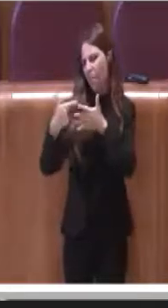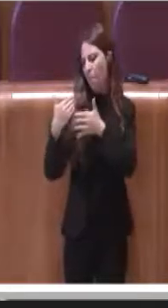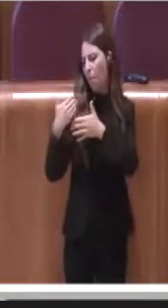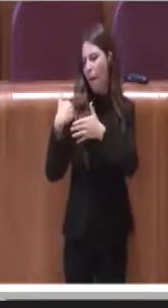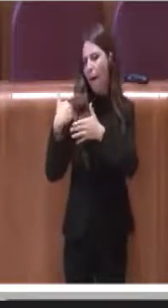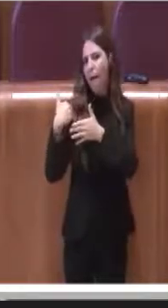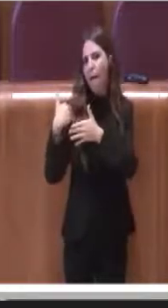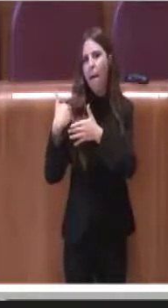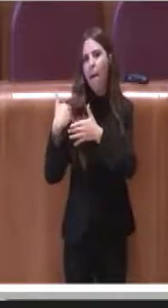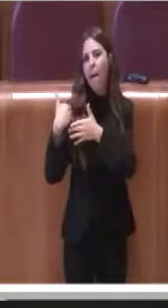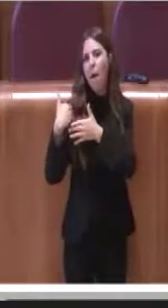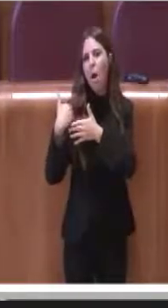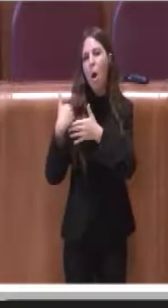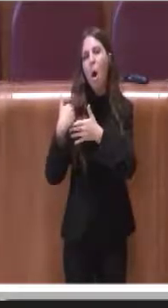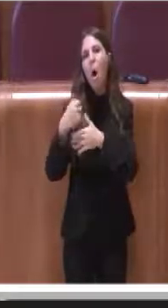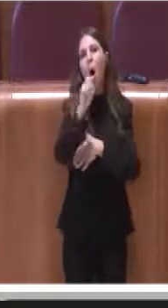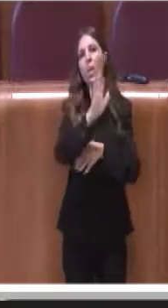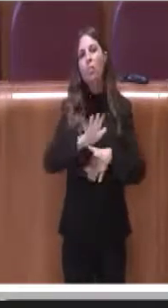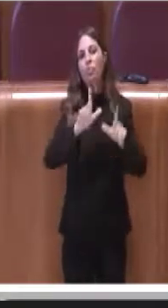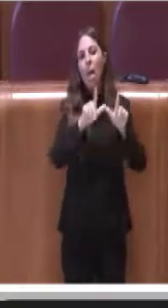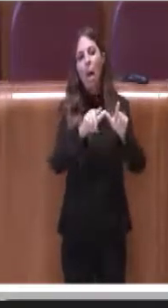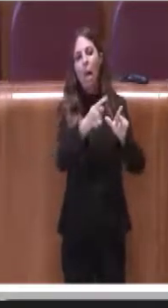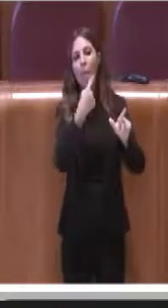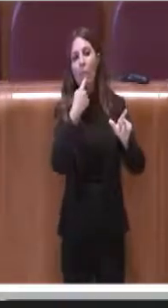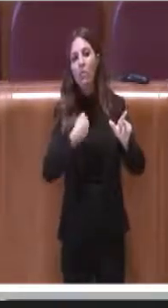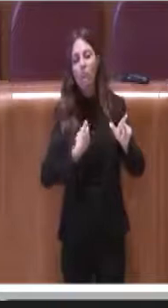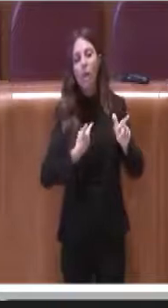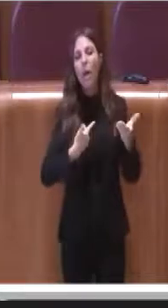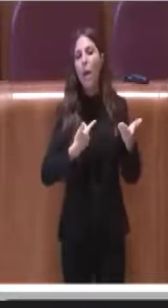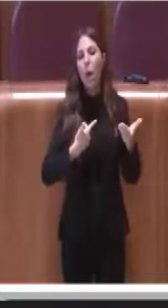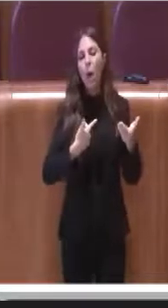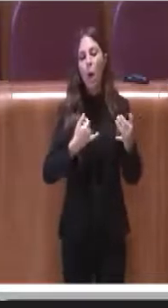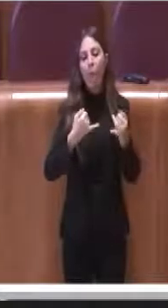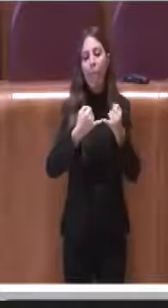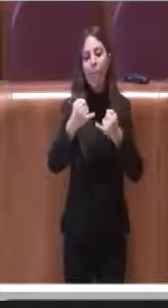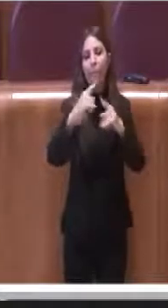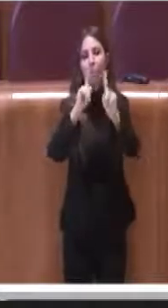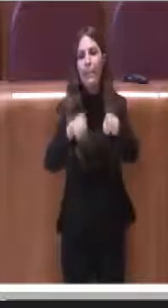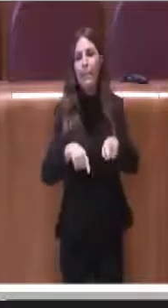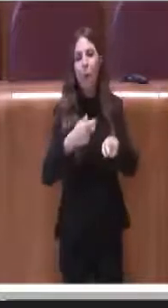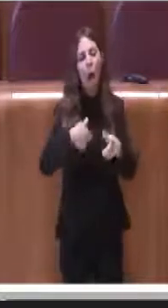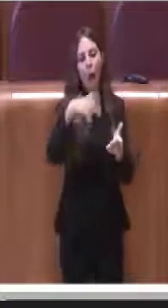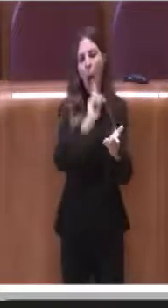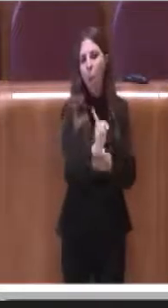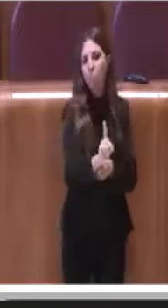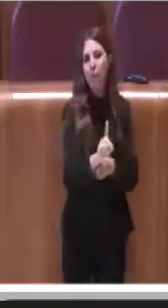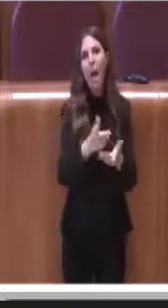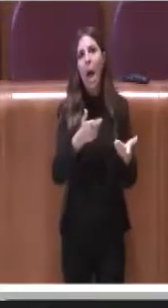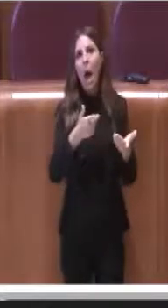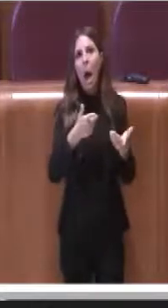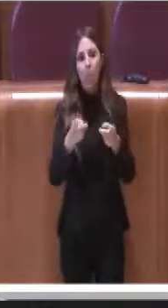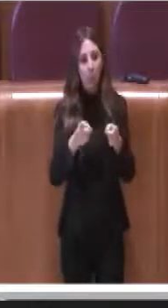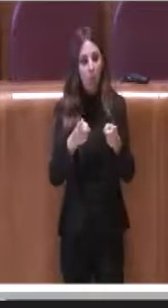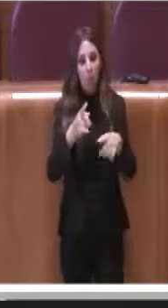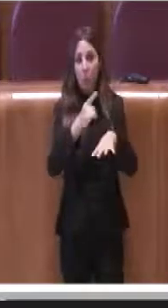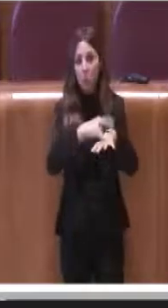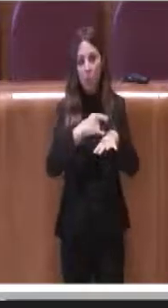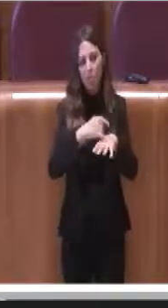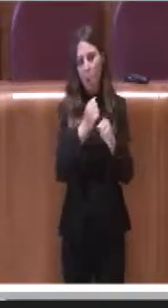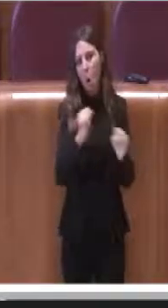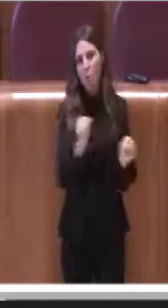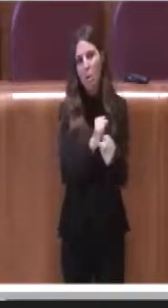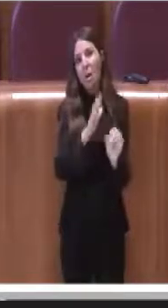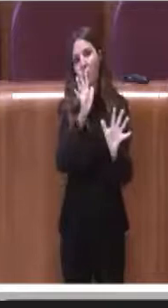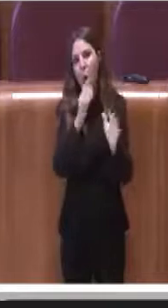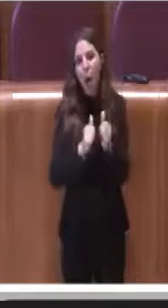in cui la Regione Lazio ci dice che non potrà applicare il distanziometro, non lo farà comunque per settembre, ma forse se ne riparlerà l'anno dopo, non